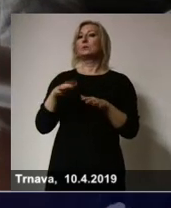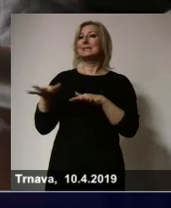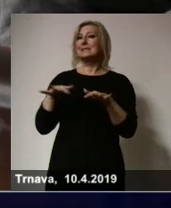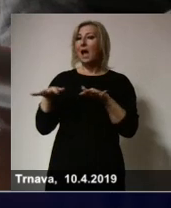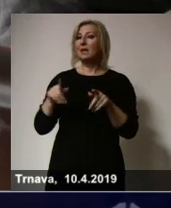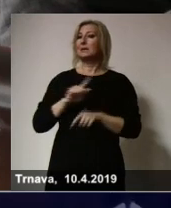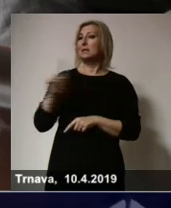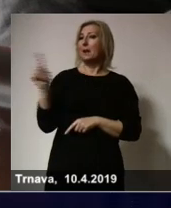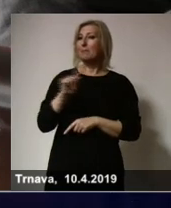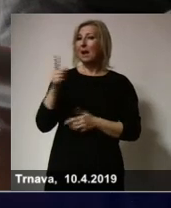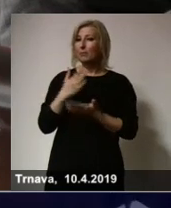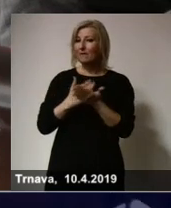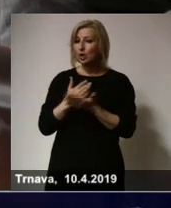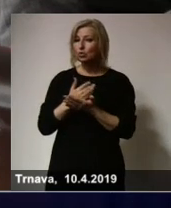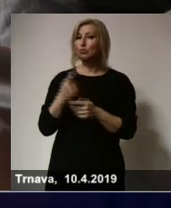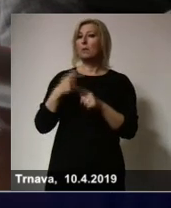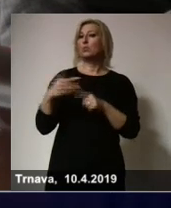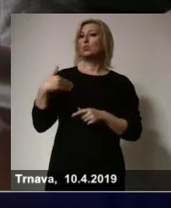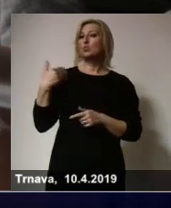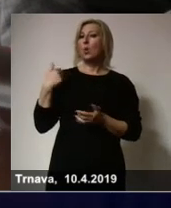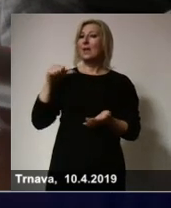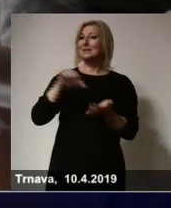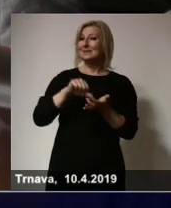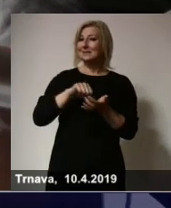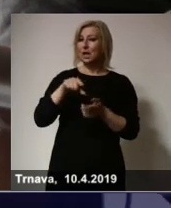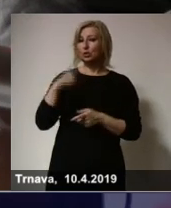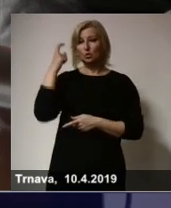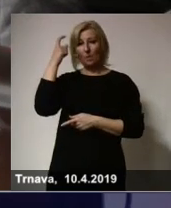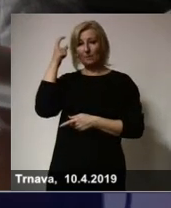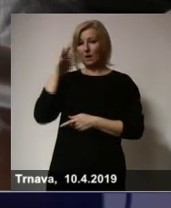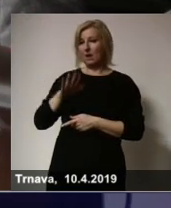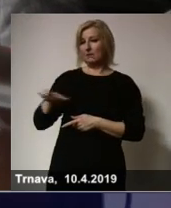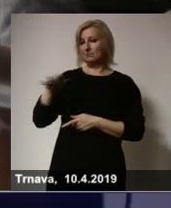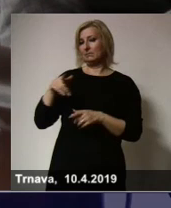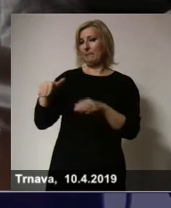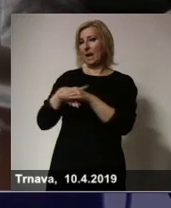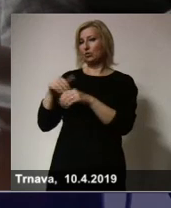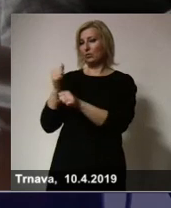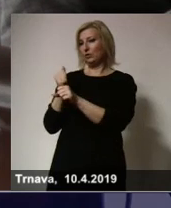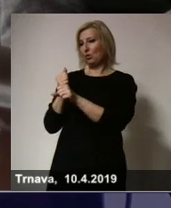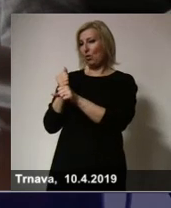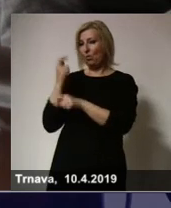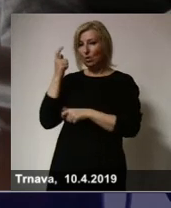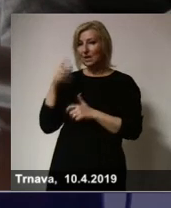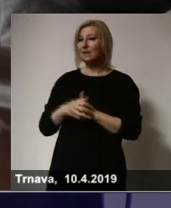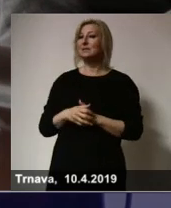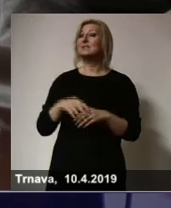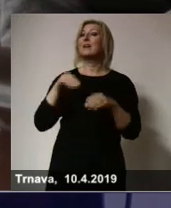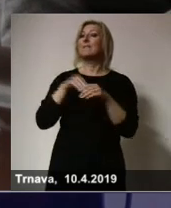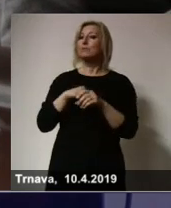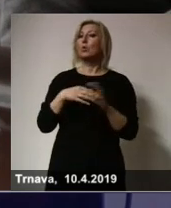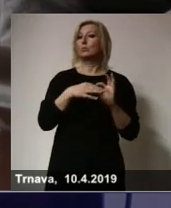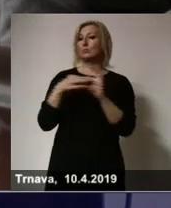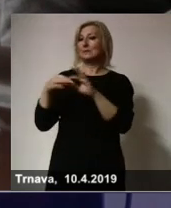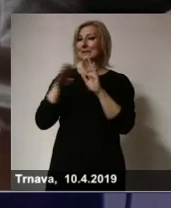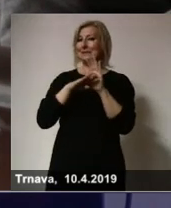stredisko pre zamestnancov organizácií zriadovateľskej pôsobnosti TTSK budú vykonávané v súlade so zákonom